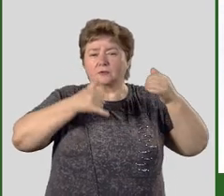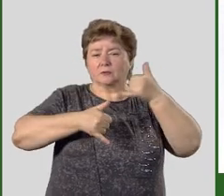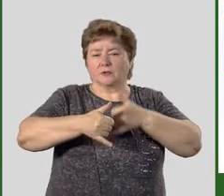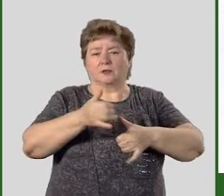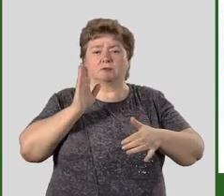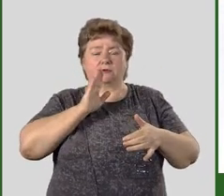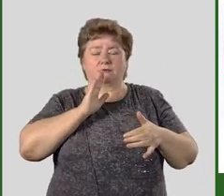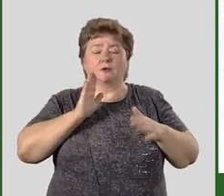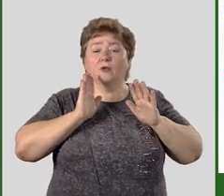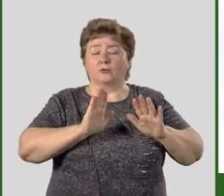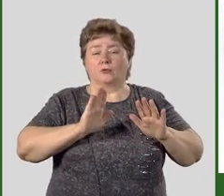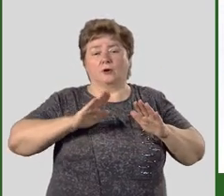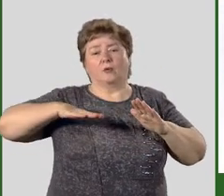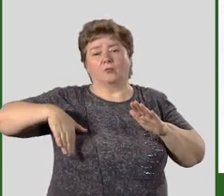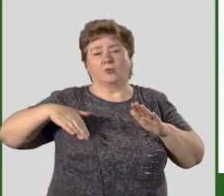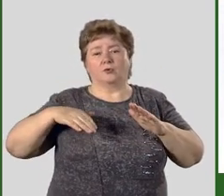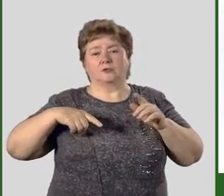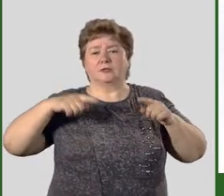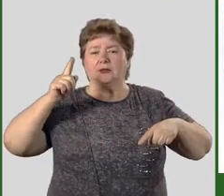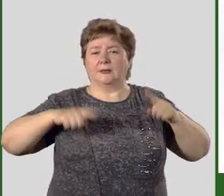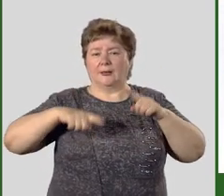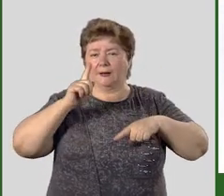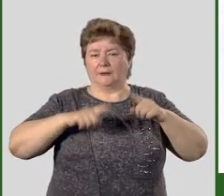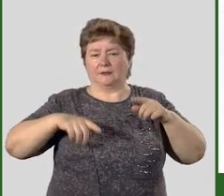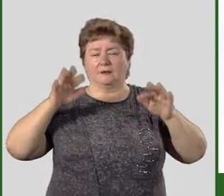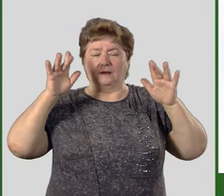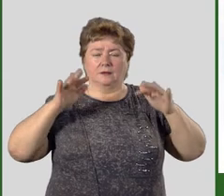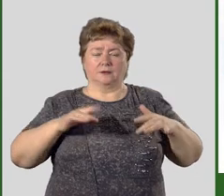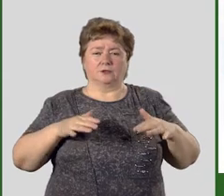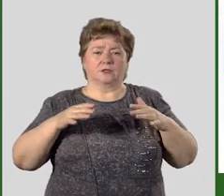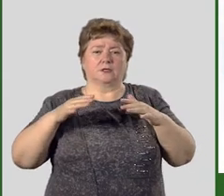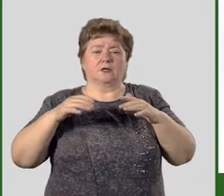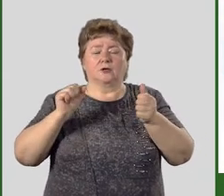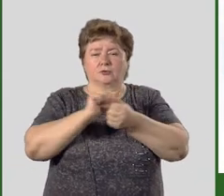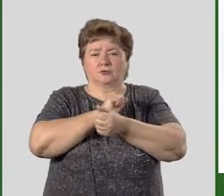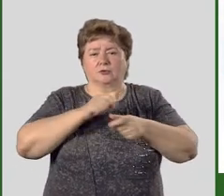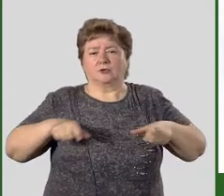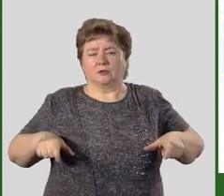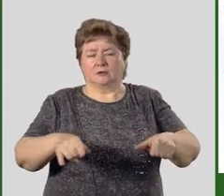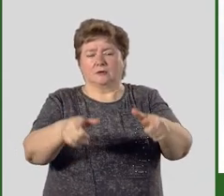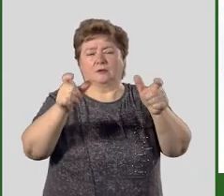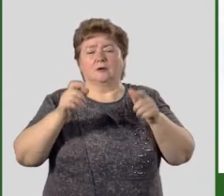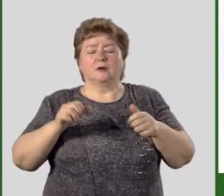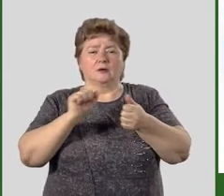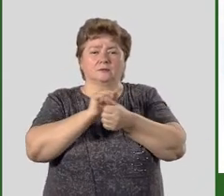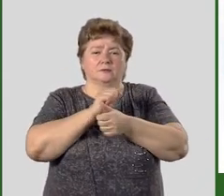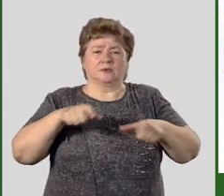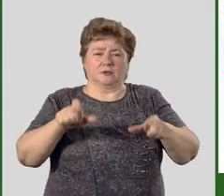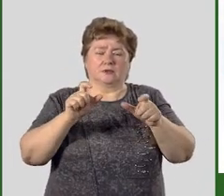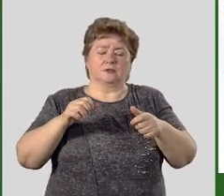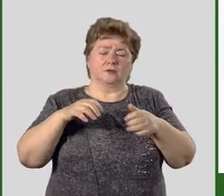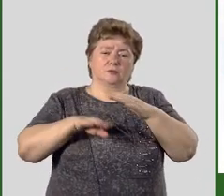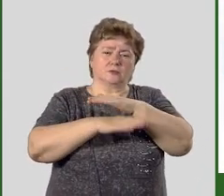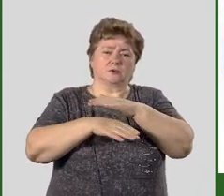наполняются водой только после редких дождей. Сухие русла пересыхающих рек в